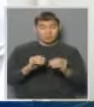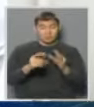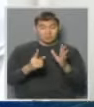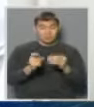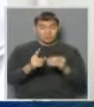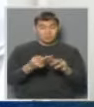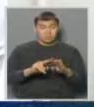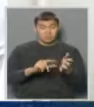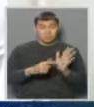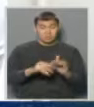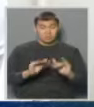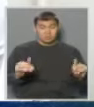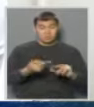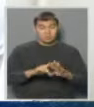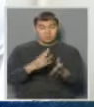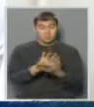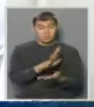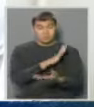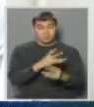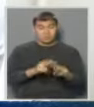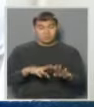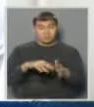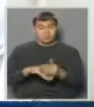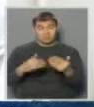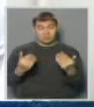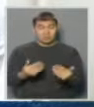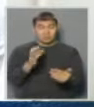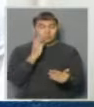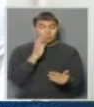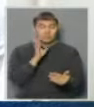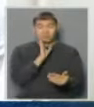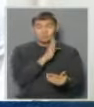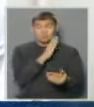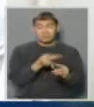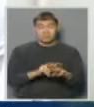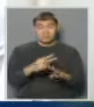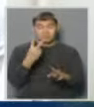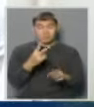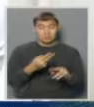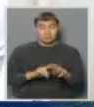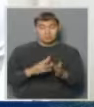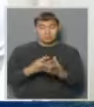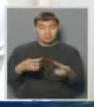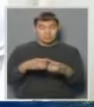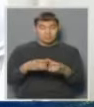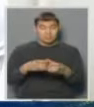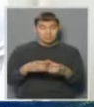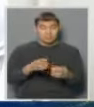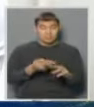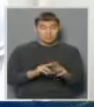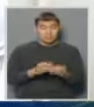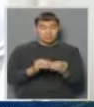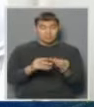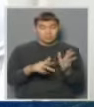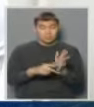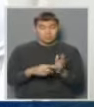8-9-10-11 сыныптағы оқып жатқан балалар, қыз балаларды аламыз, ұл балаларды. А жүкті әйелдерде жаңағы 2-3 триместр деген бар. 16